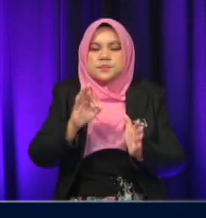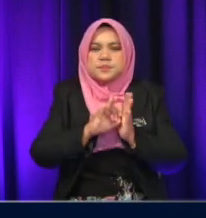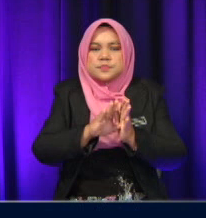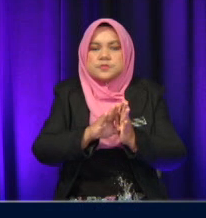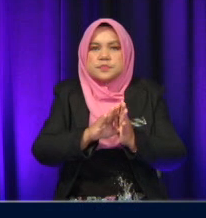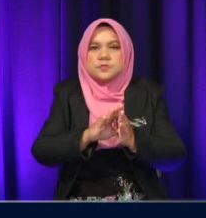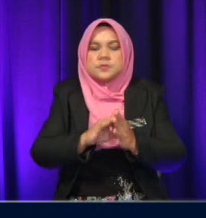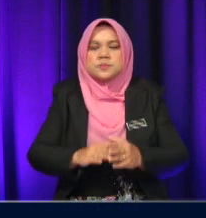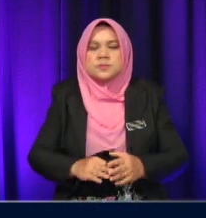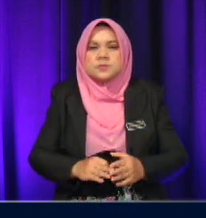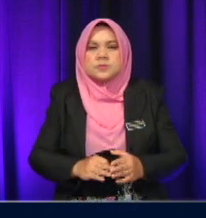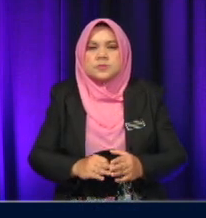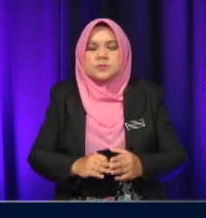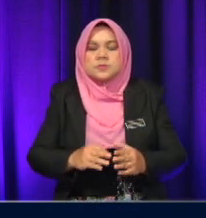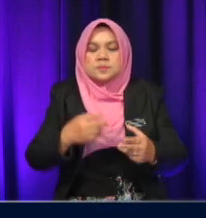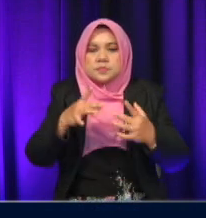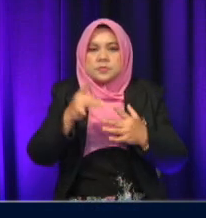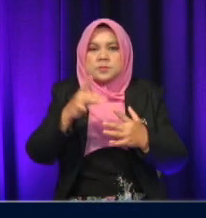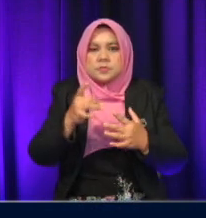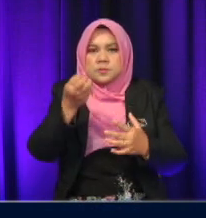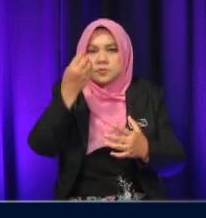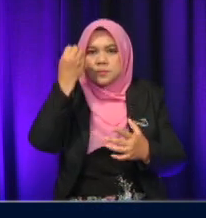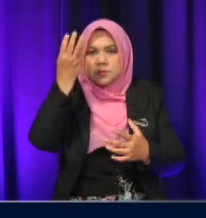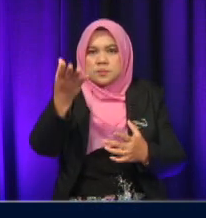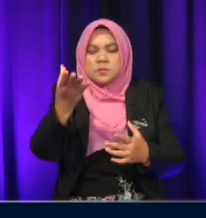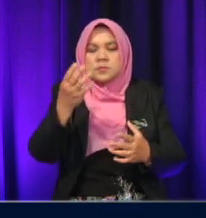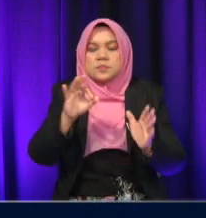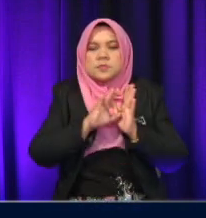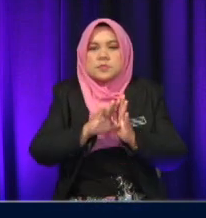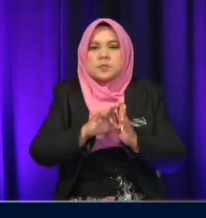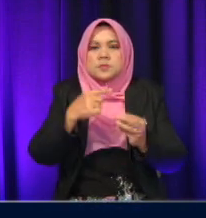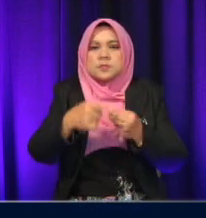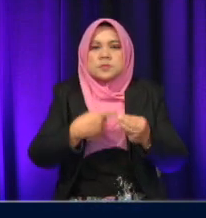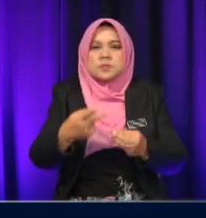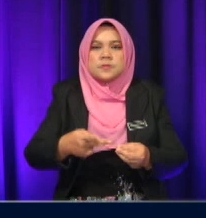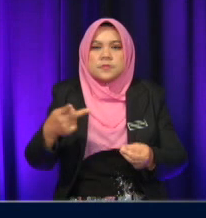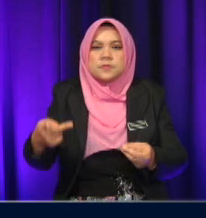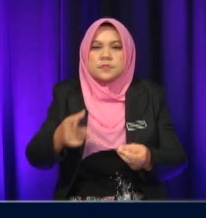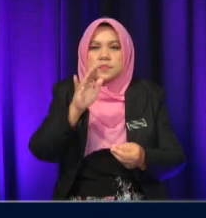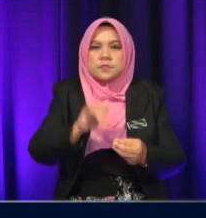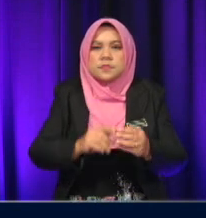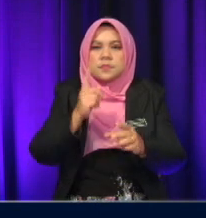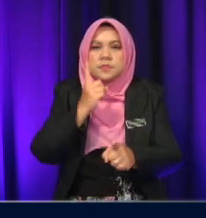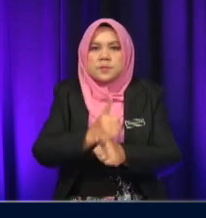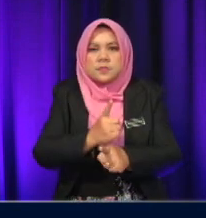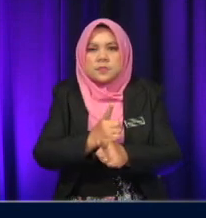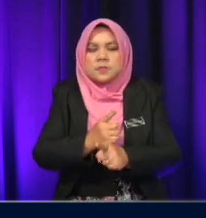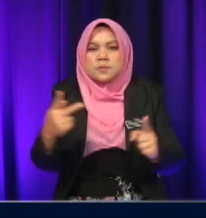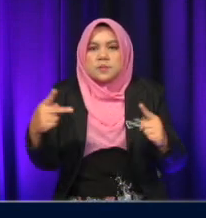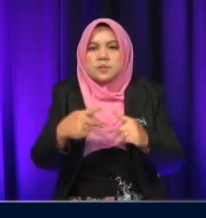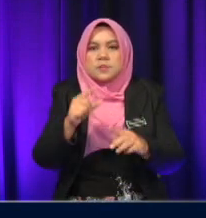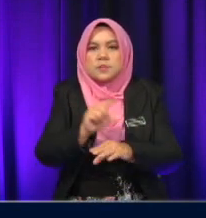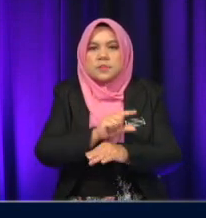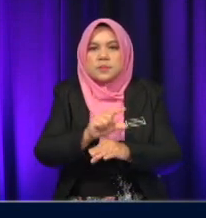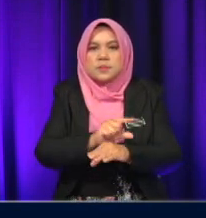Kaedah penyampaian ini dipilih untuk menyampaikan fakta tentang produk yang tepat kepada